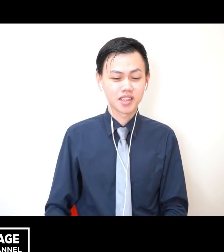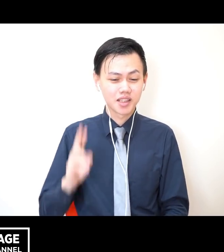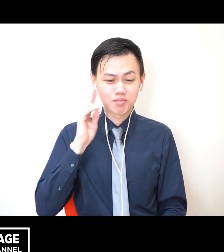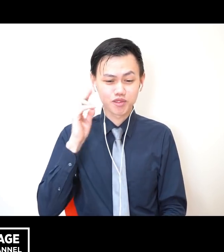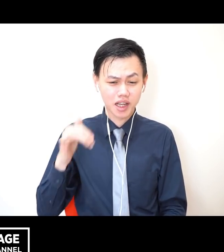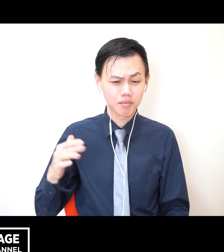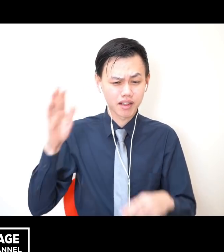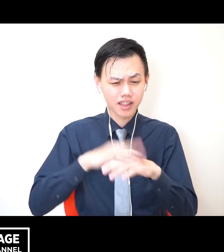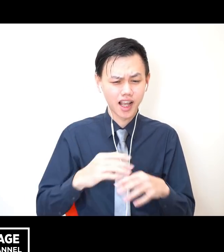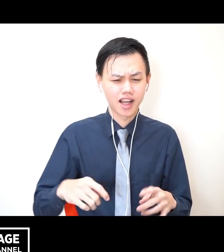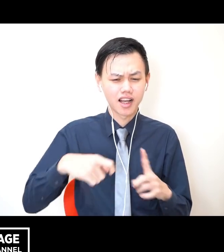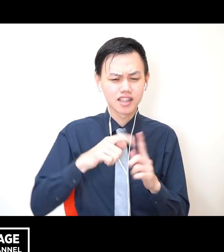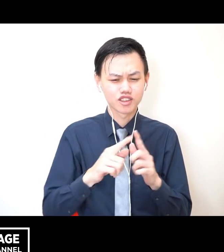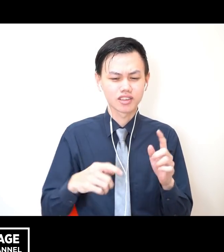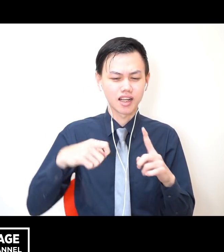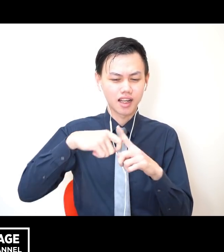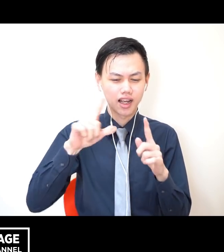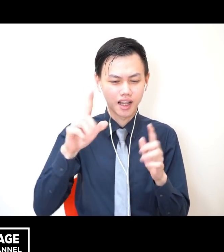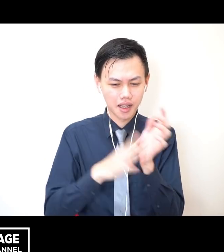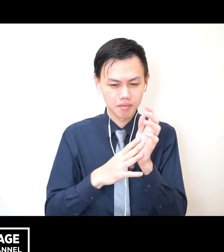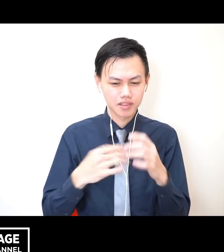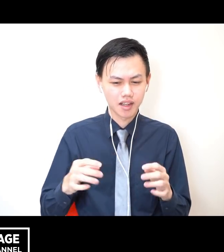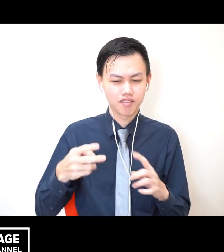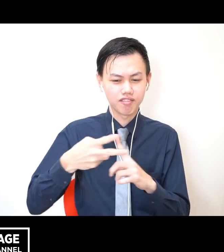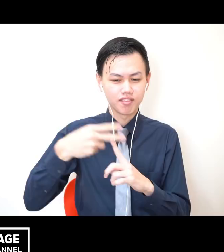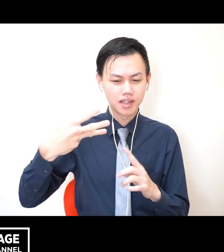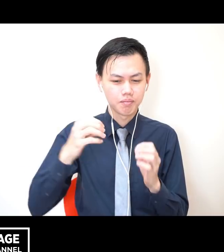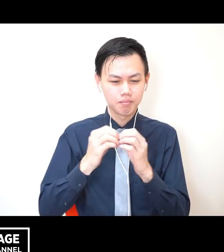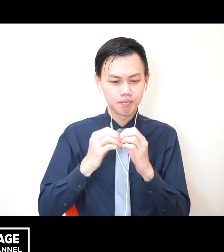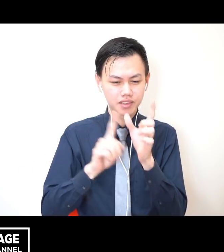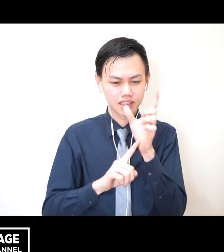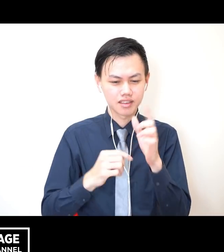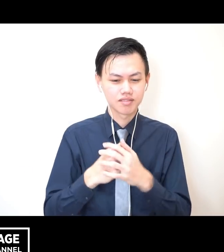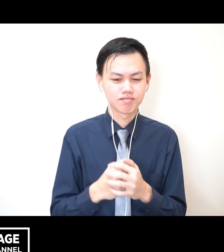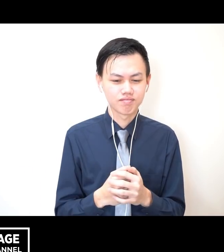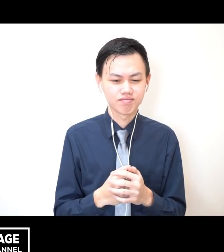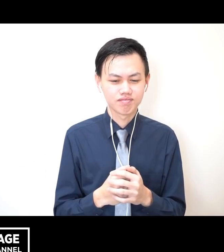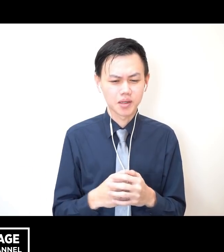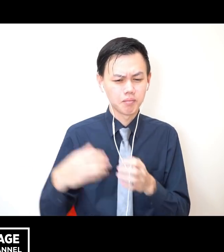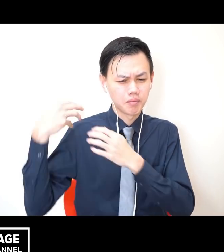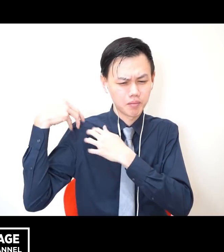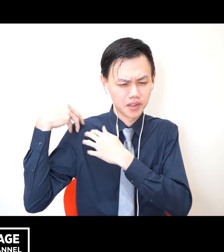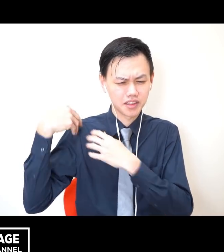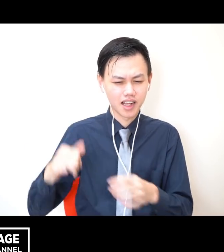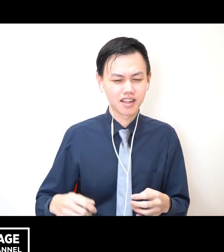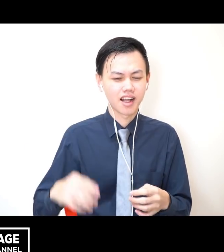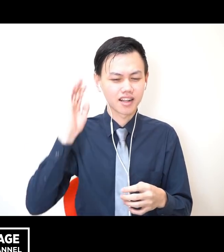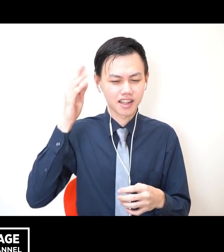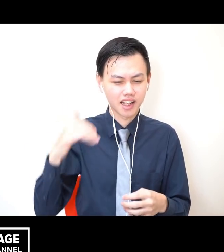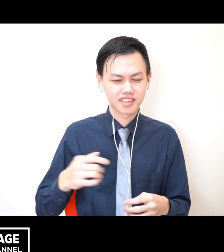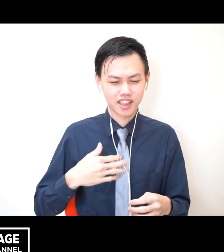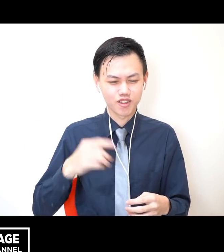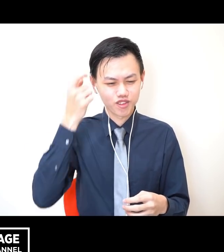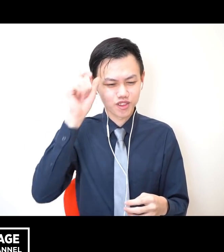untuk berada di platform ini. Now I wish bahwa kita bisa berjumpa di dalam kondisi yang lebih baik